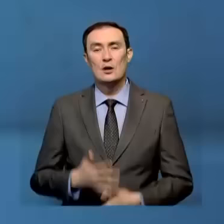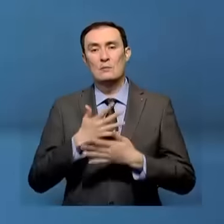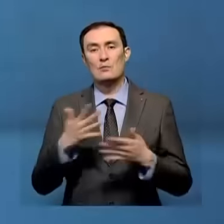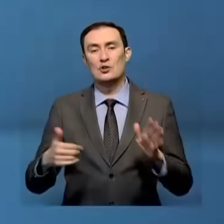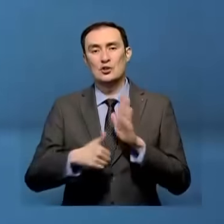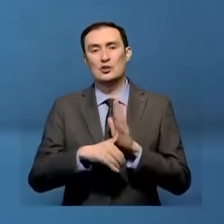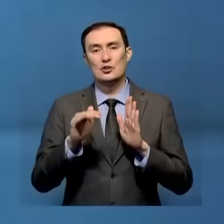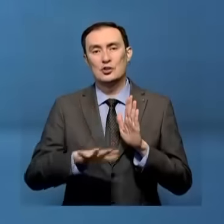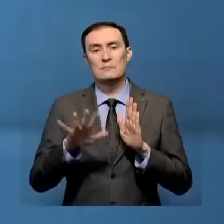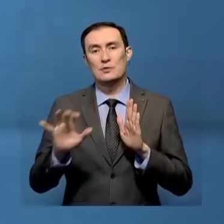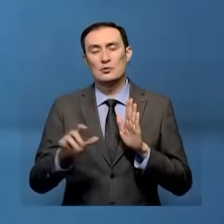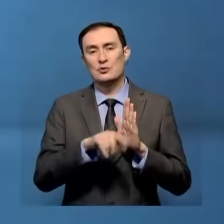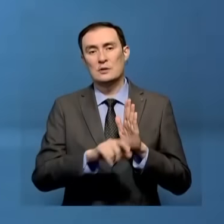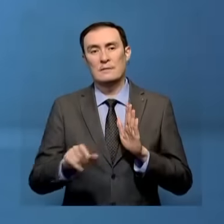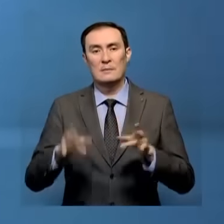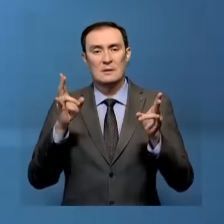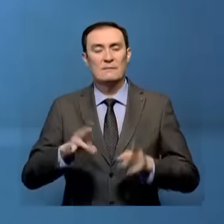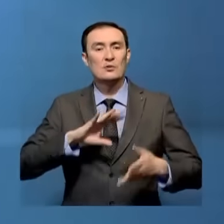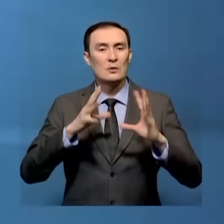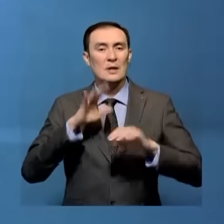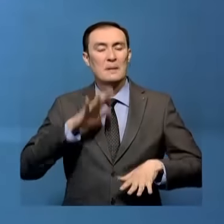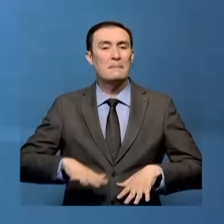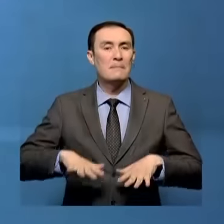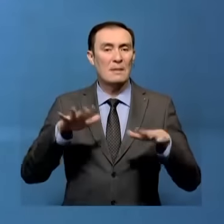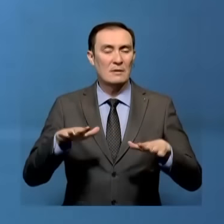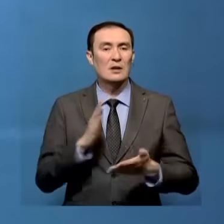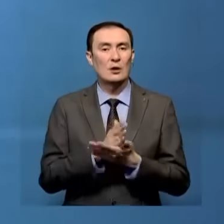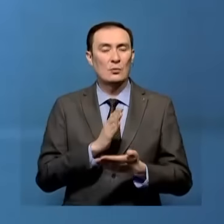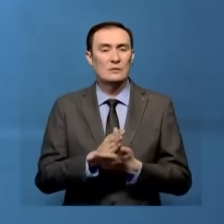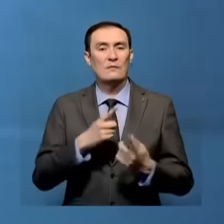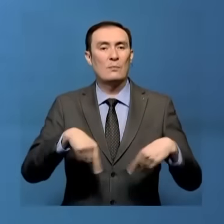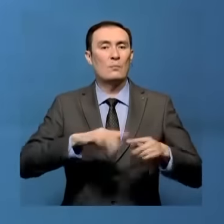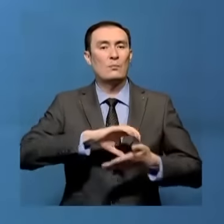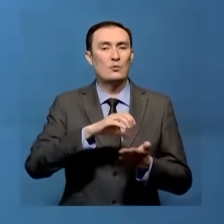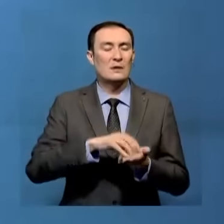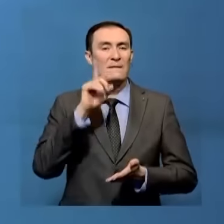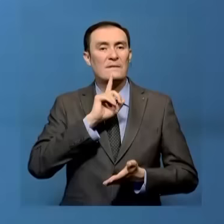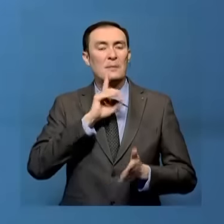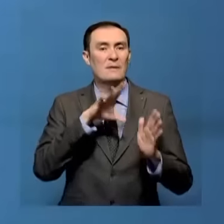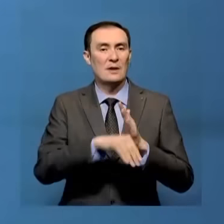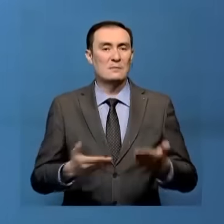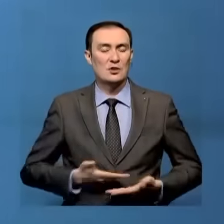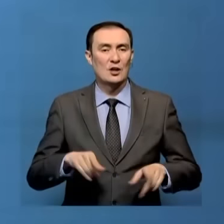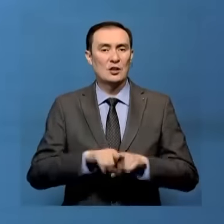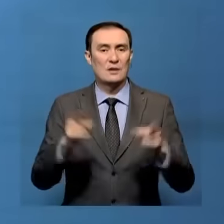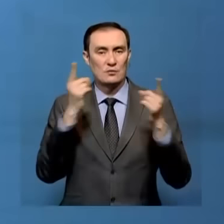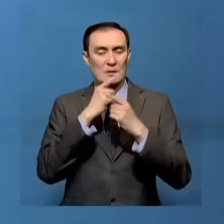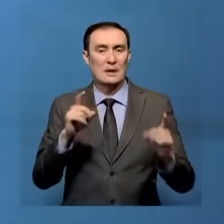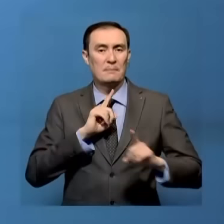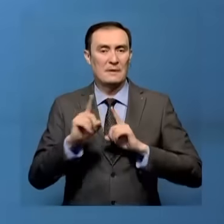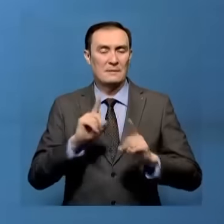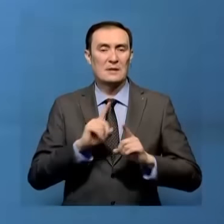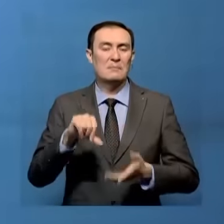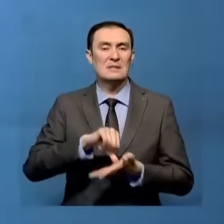Больше 6500 человек, пострадавших в результате паводков, остаются в пунктах временного размещения. Такие данные озвучили на брифинге